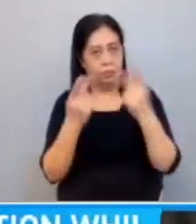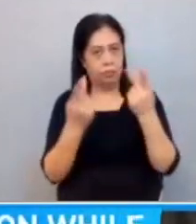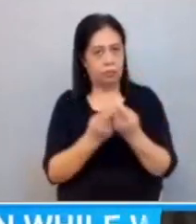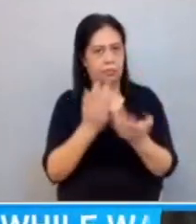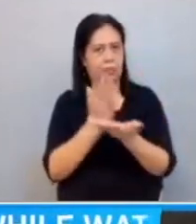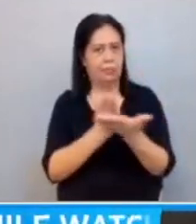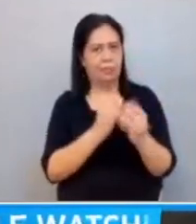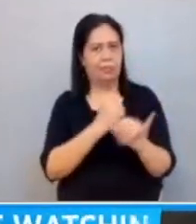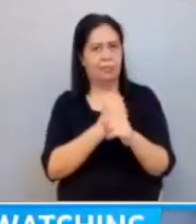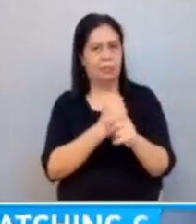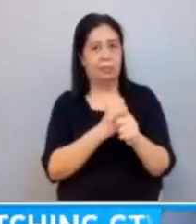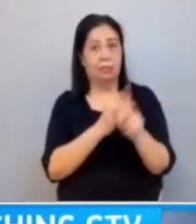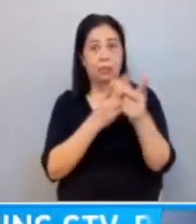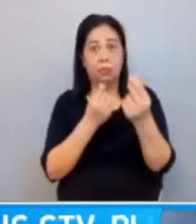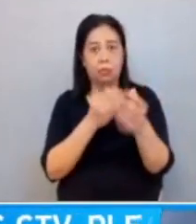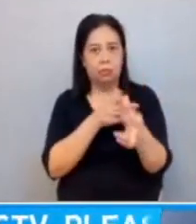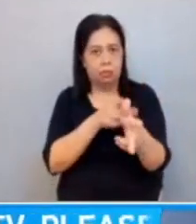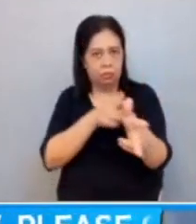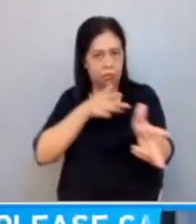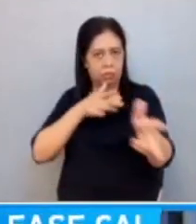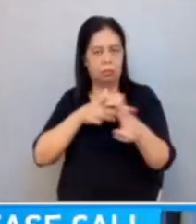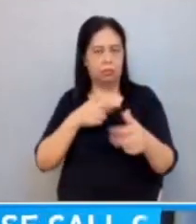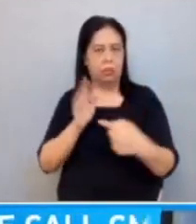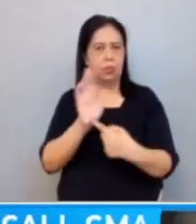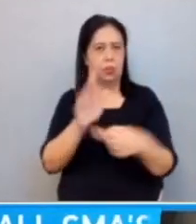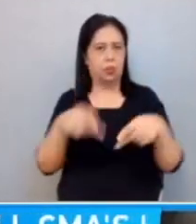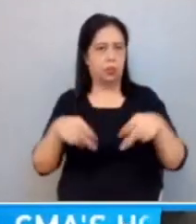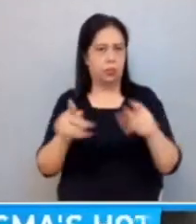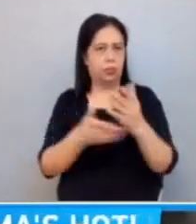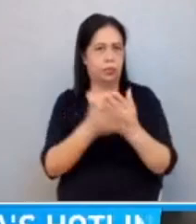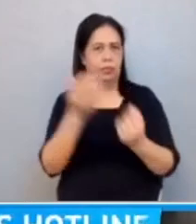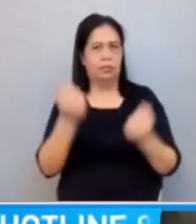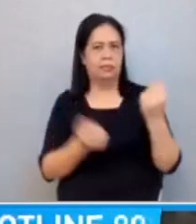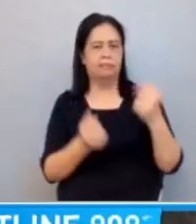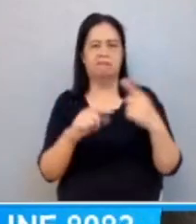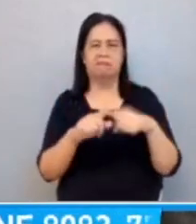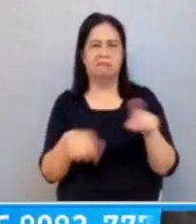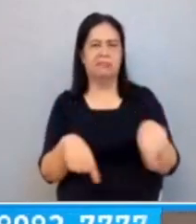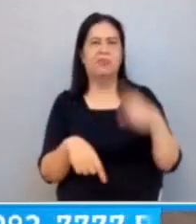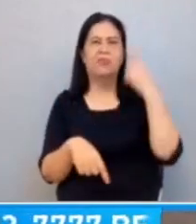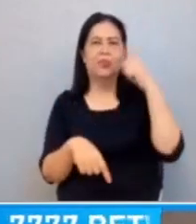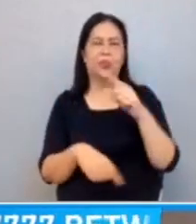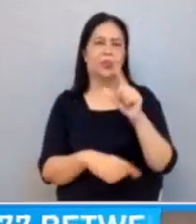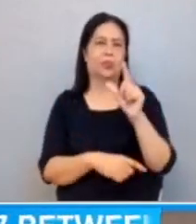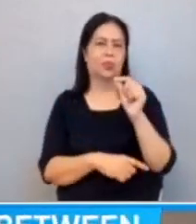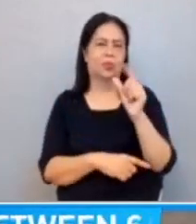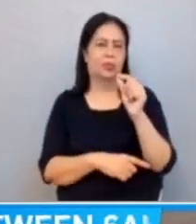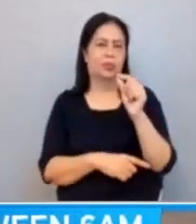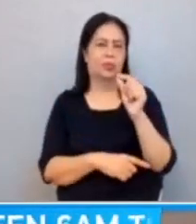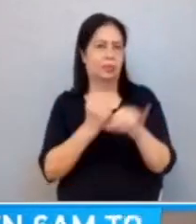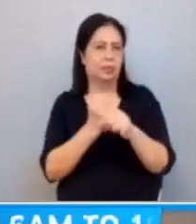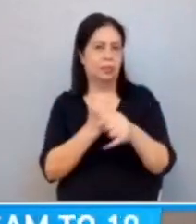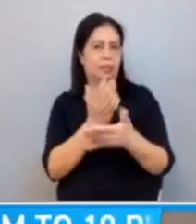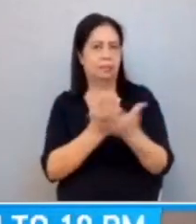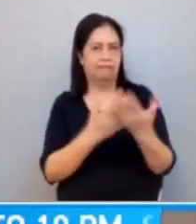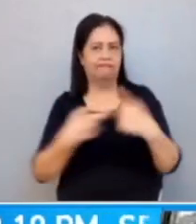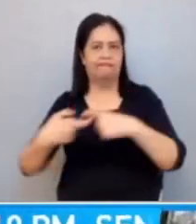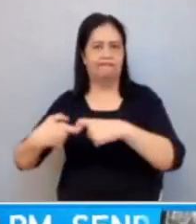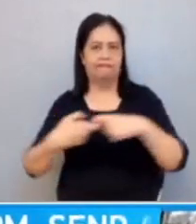ng garahe ang lugar. Nagpakita ng permit ang ilang driver pero para lang ito sa 20 jeep. Ang iba hinatak na ng